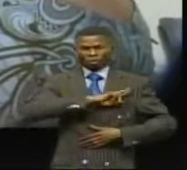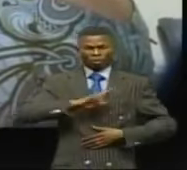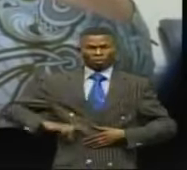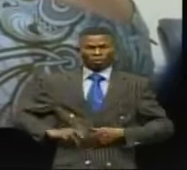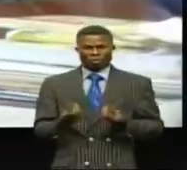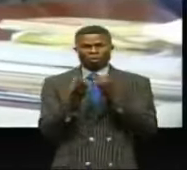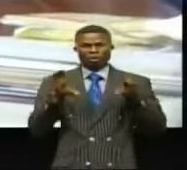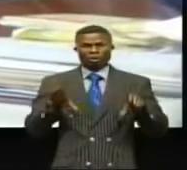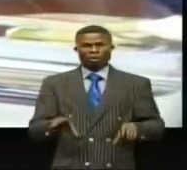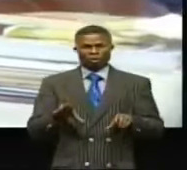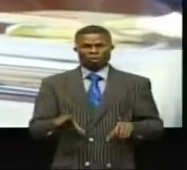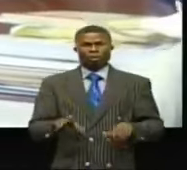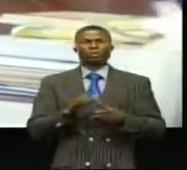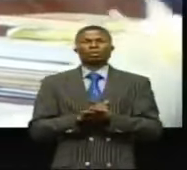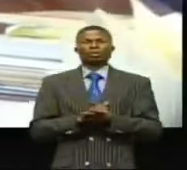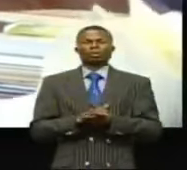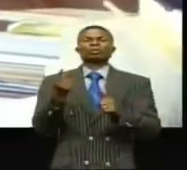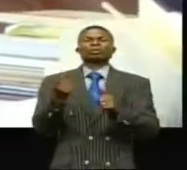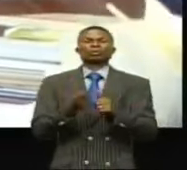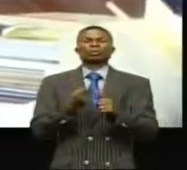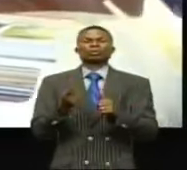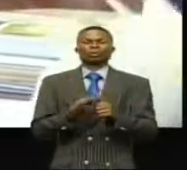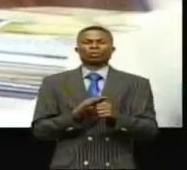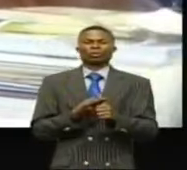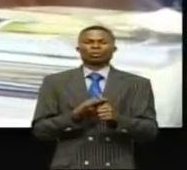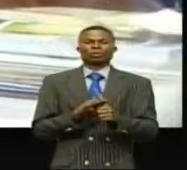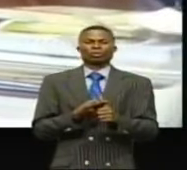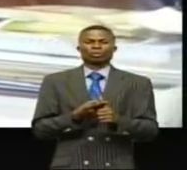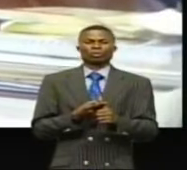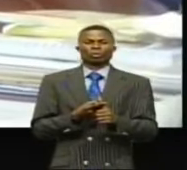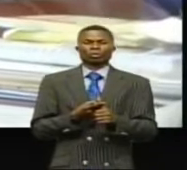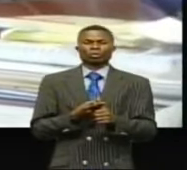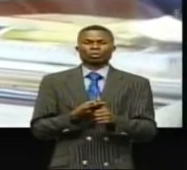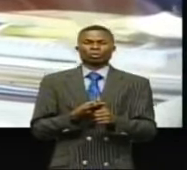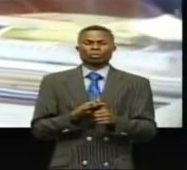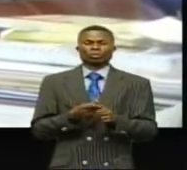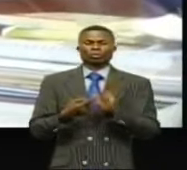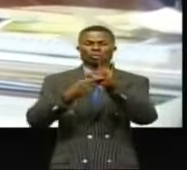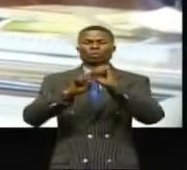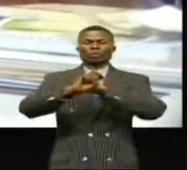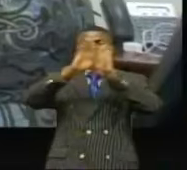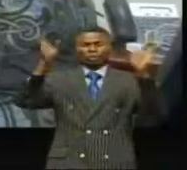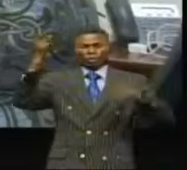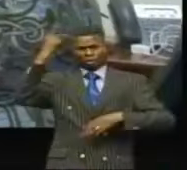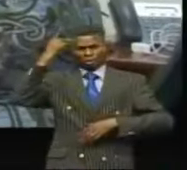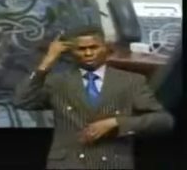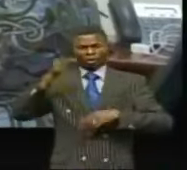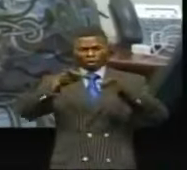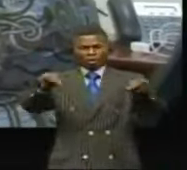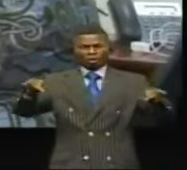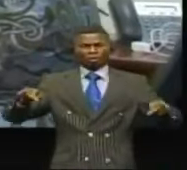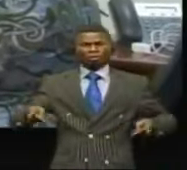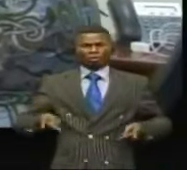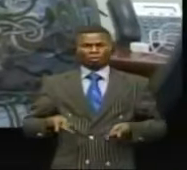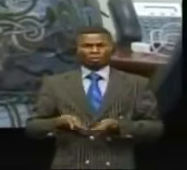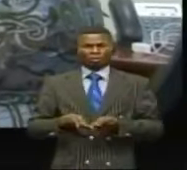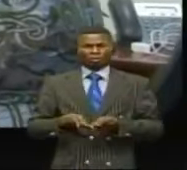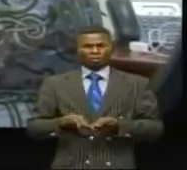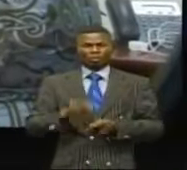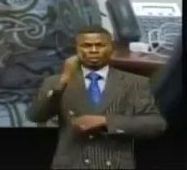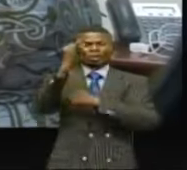du Congo, notamment une grande visibilité diplomatique et environnementale à